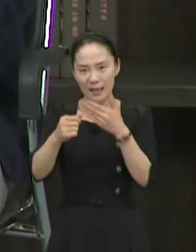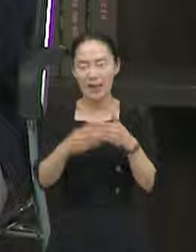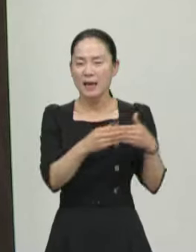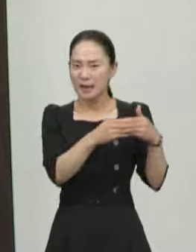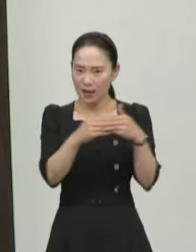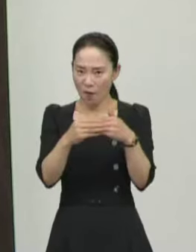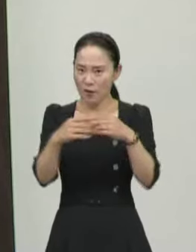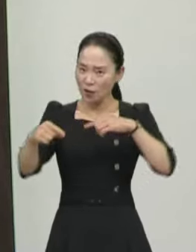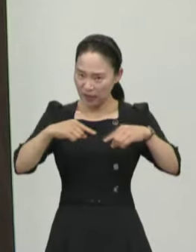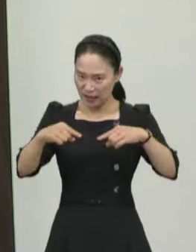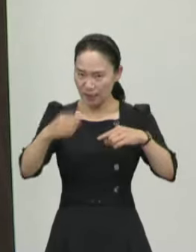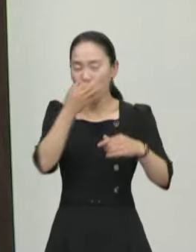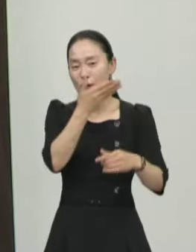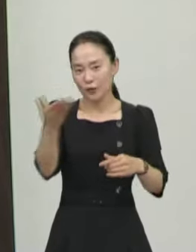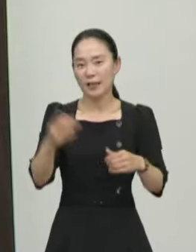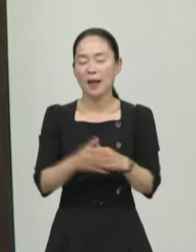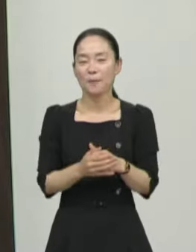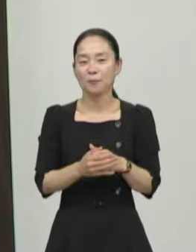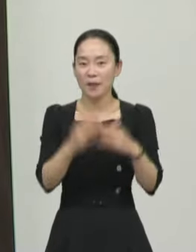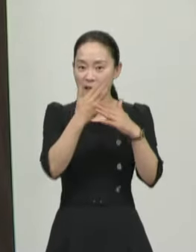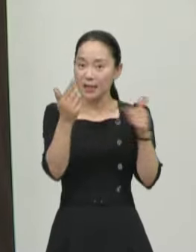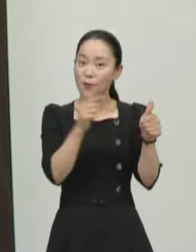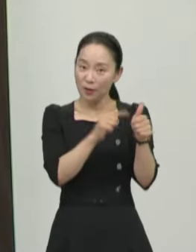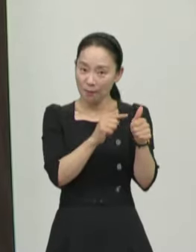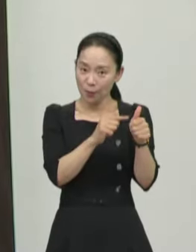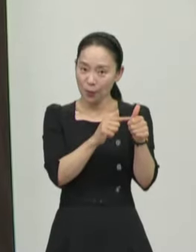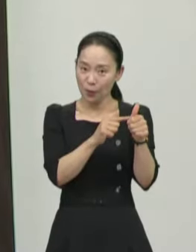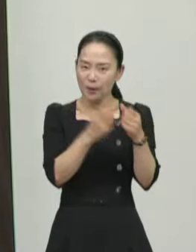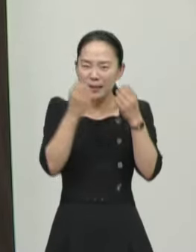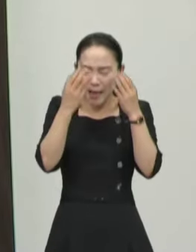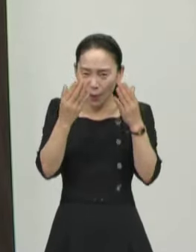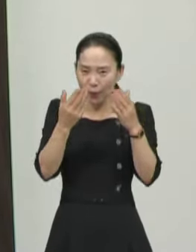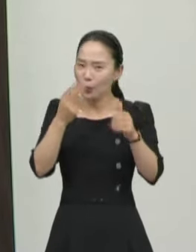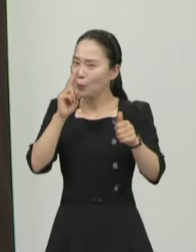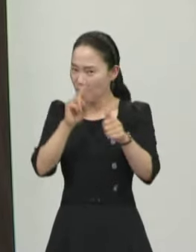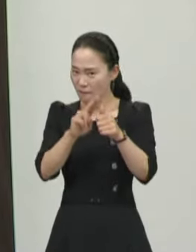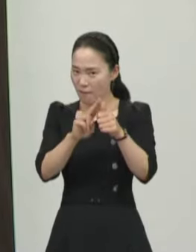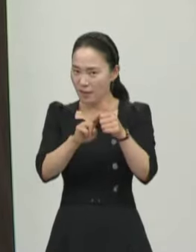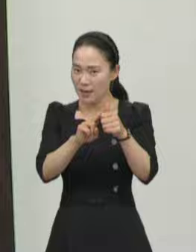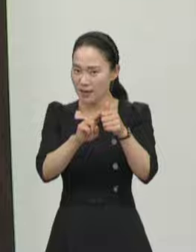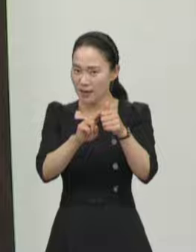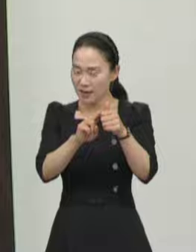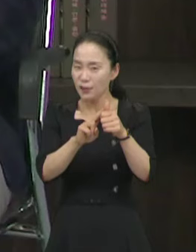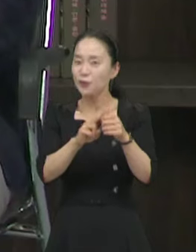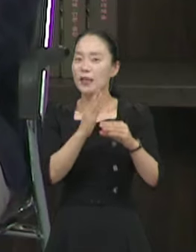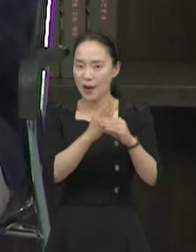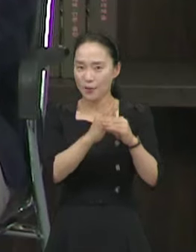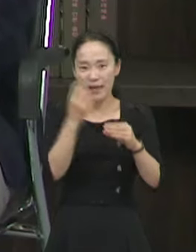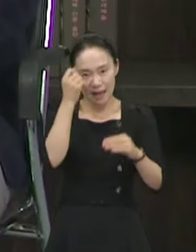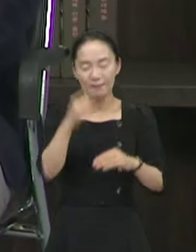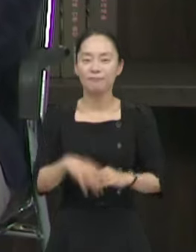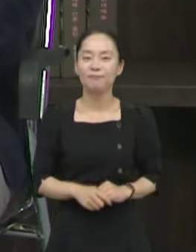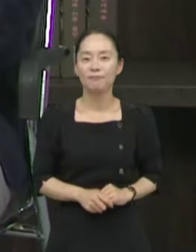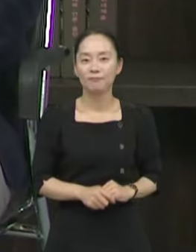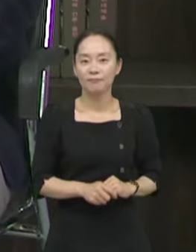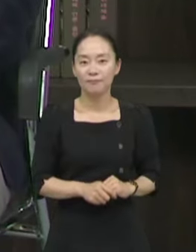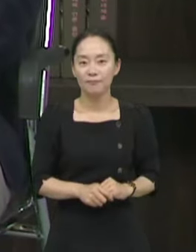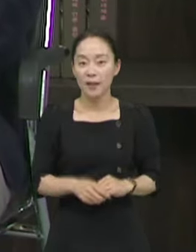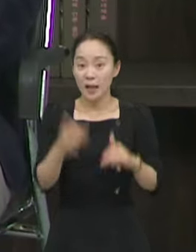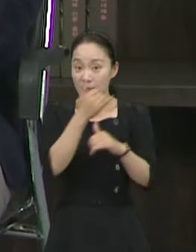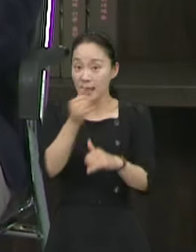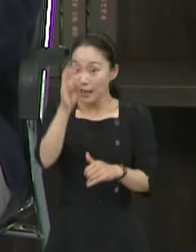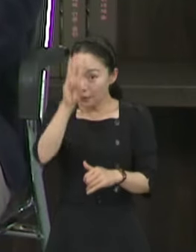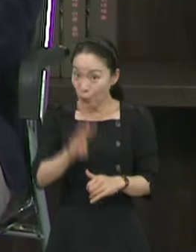때다. 그런 점에서 이재명 대표도 저는 또 새로운 도전 앞에 서 있는 거라고 봐야죠. 자, 이제 세종시의